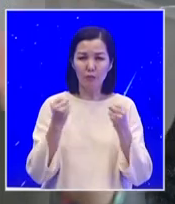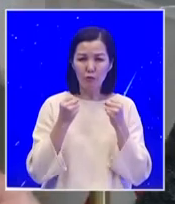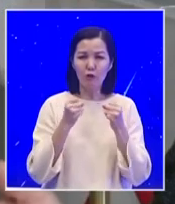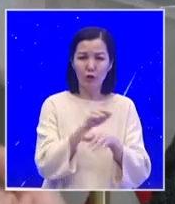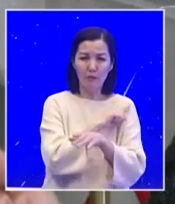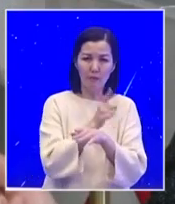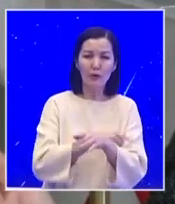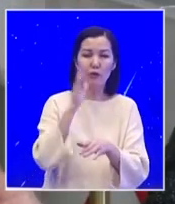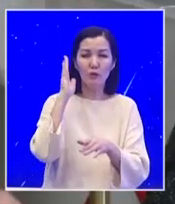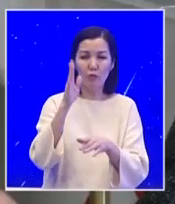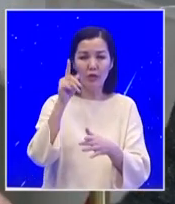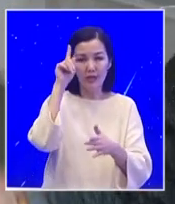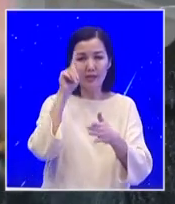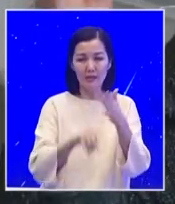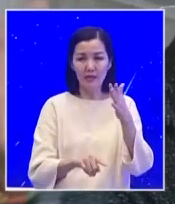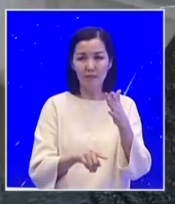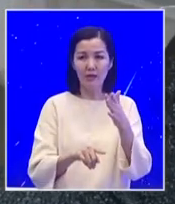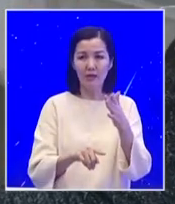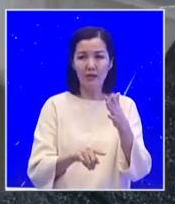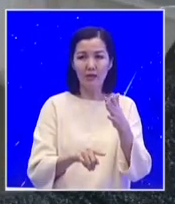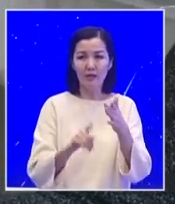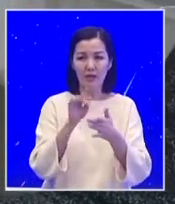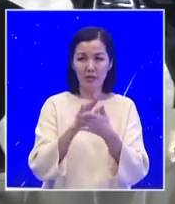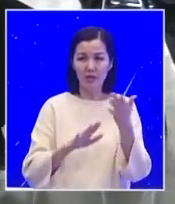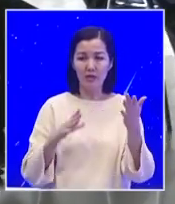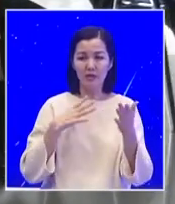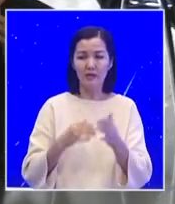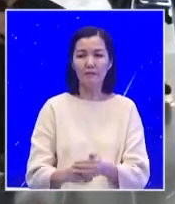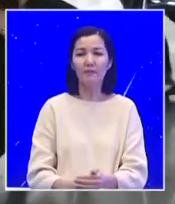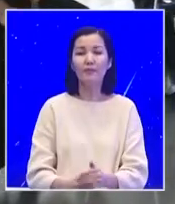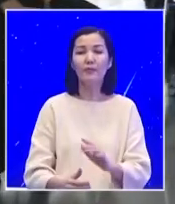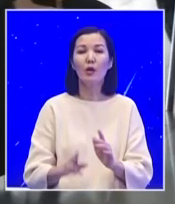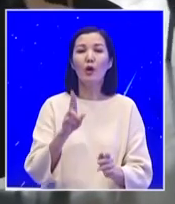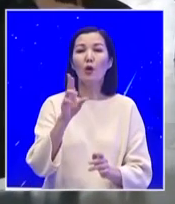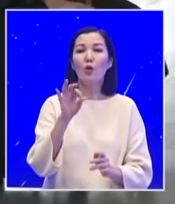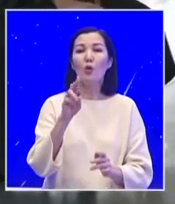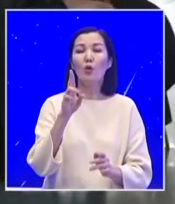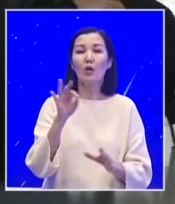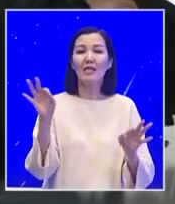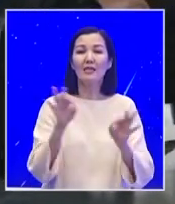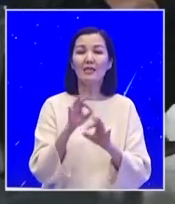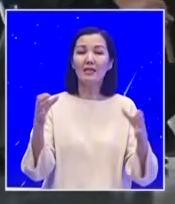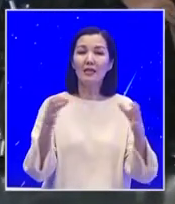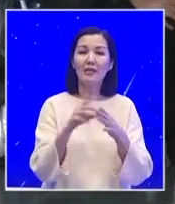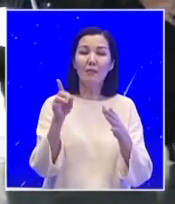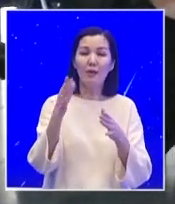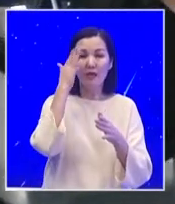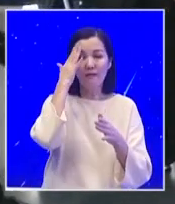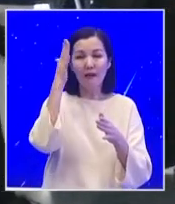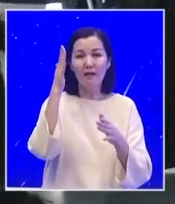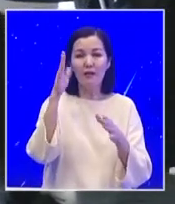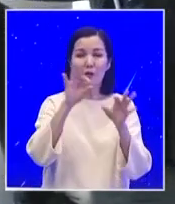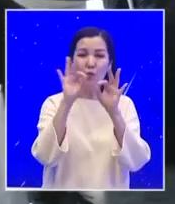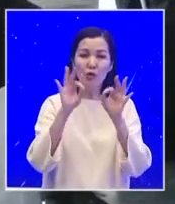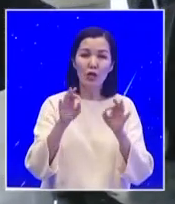спортшыларымыз шығады деген үмітпен сол жағастыр жүрдім. Қорқыт саз ансамблі талантты жастардан жиналған. Олар жаңа